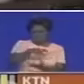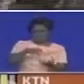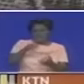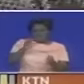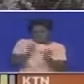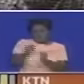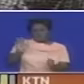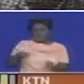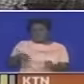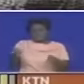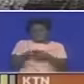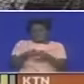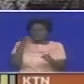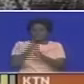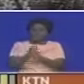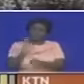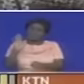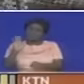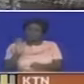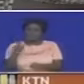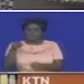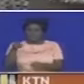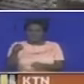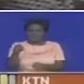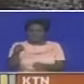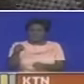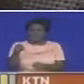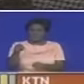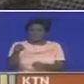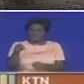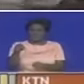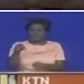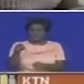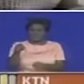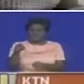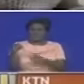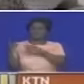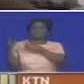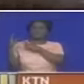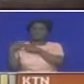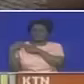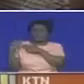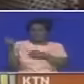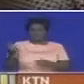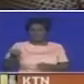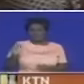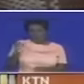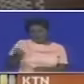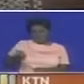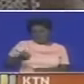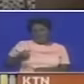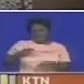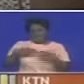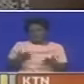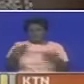pia hiyo kazi ikawa ilikuwa inachukuliwa ama kuchukuliwa ni ya kina dada sana sana, ama ni ya wale watu ambao